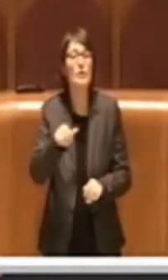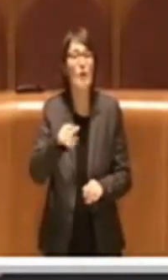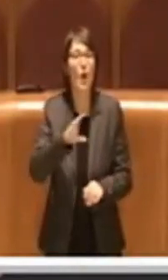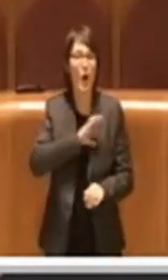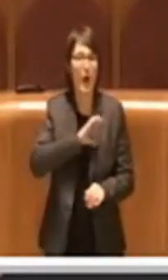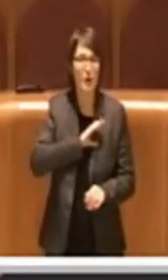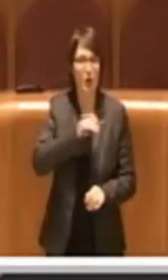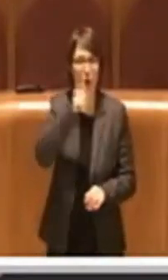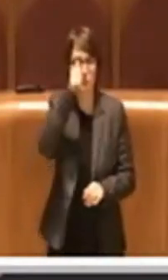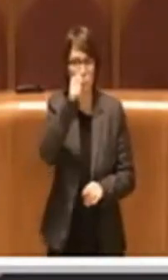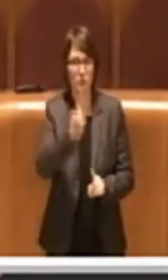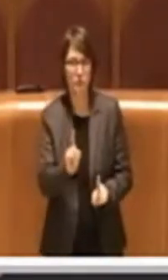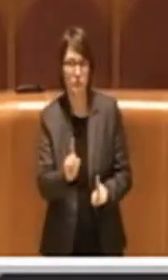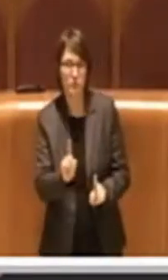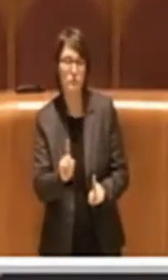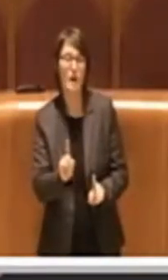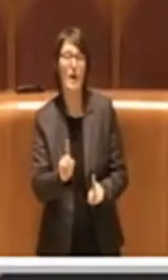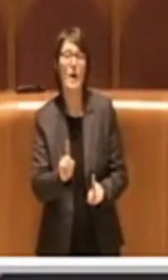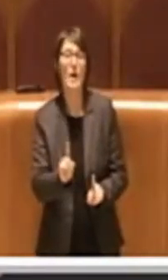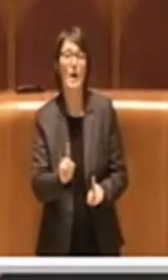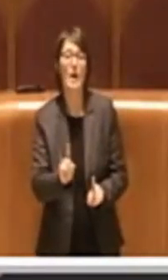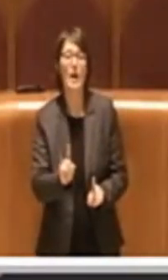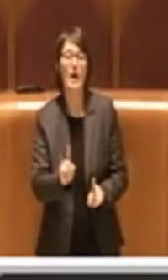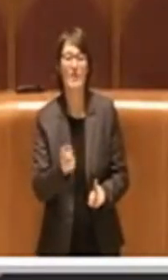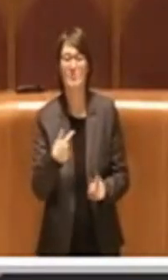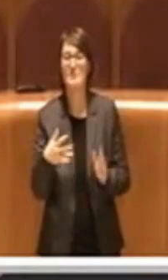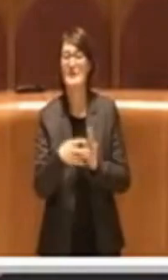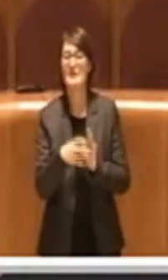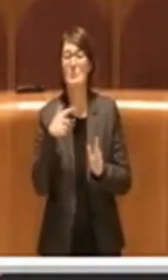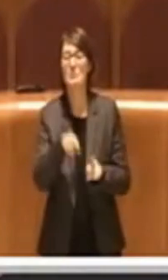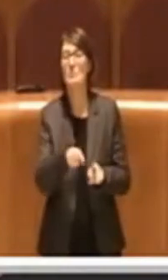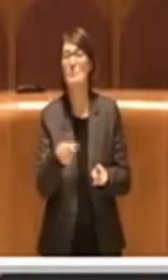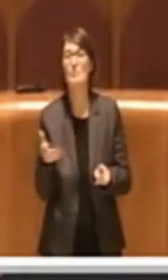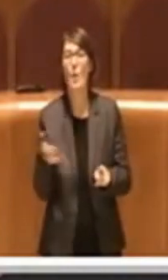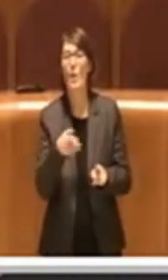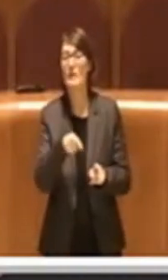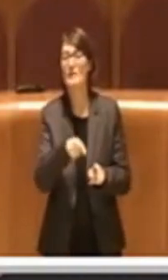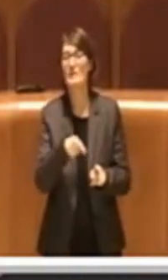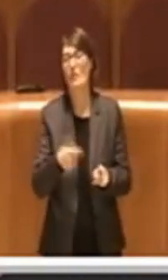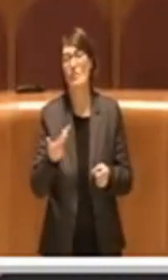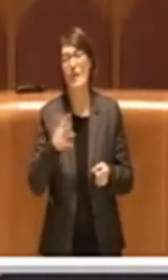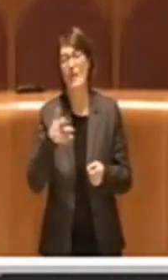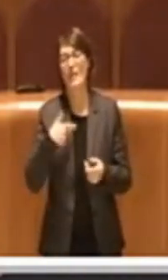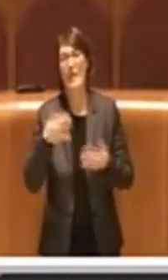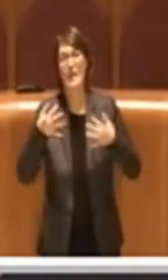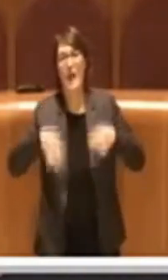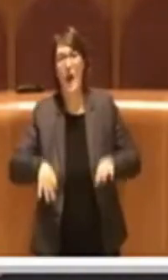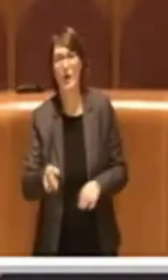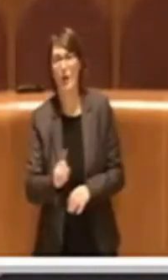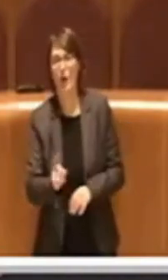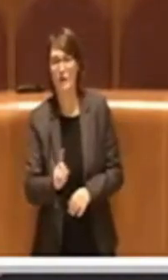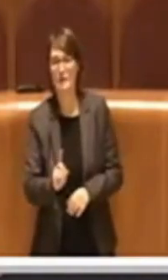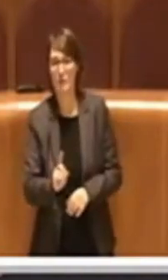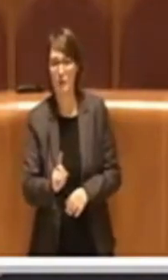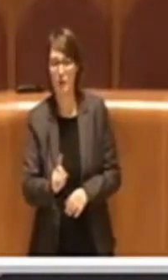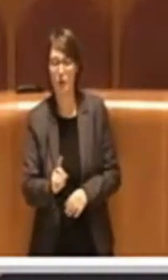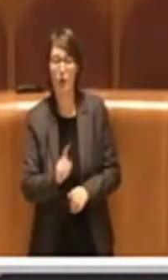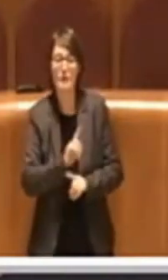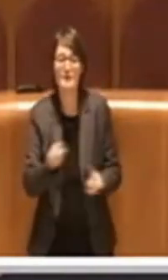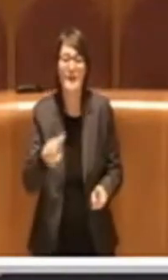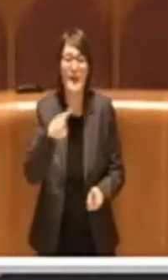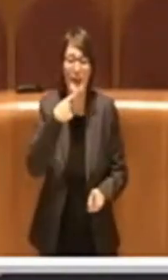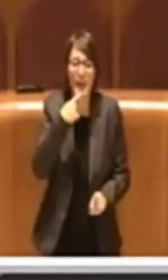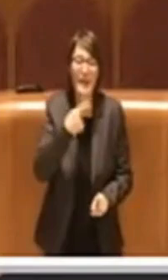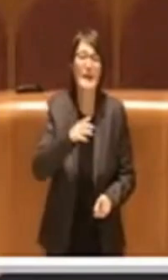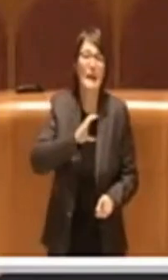cristiano-cattolica, non è rispettoso né per coloro che hanno questo tipo, di